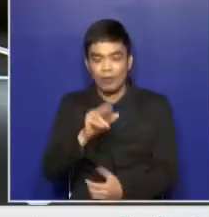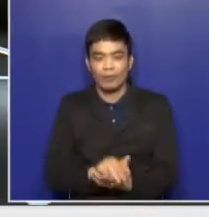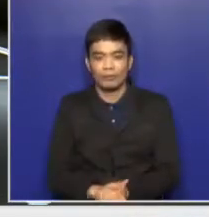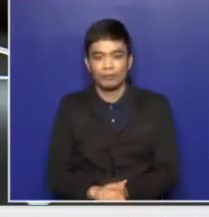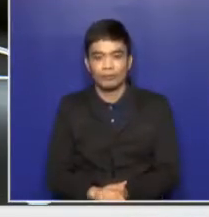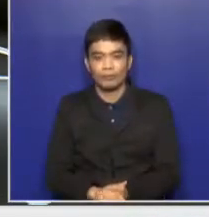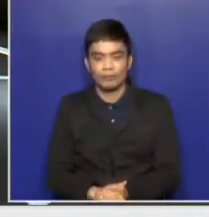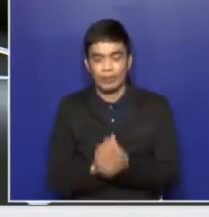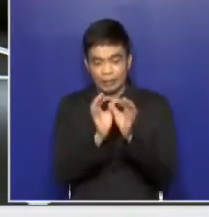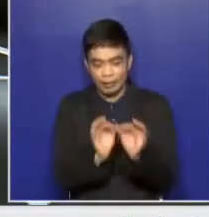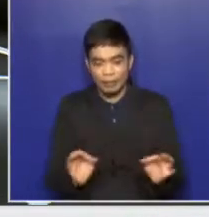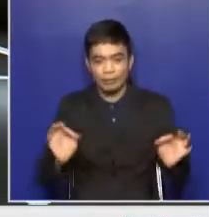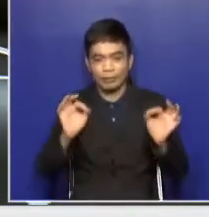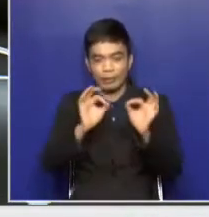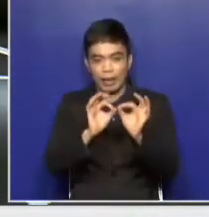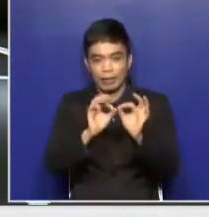คัญครับท่านประธานครับอยู่ใน